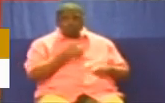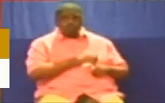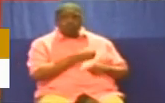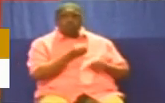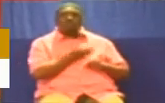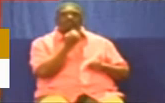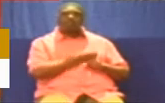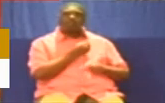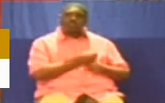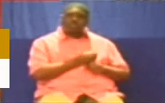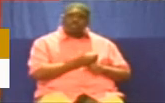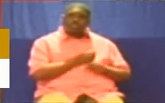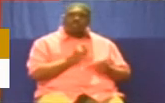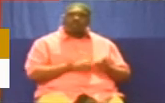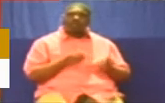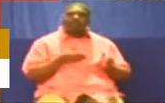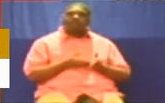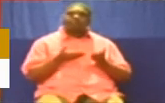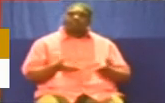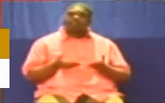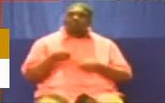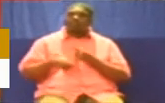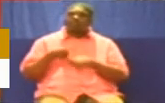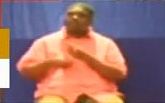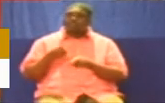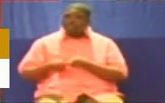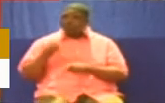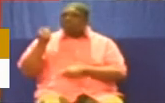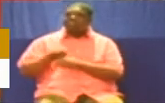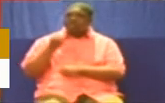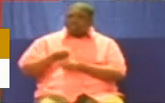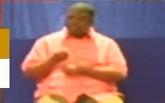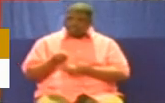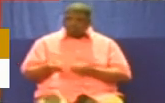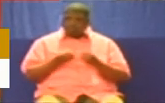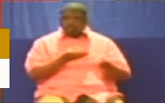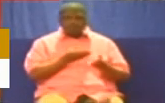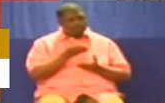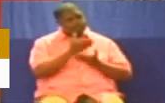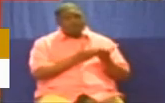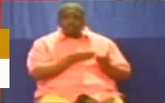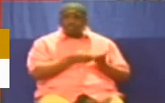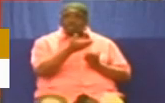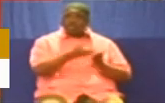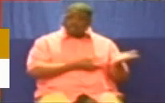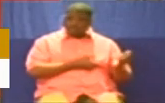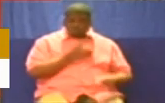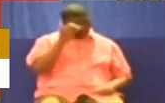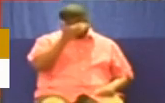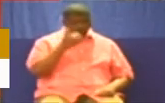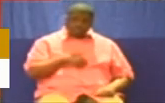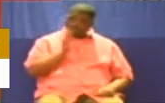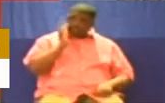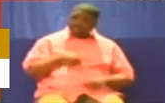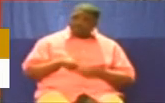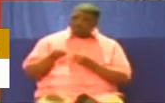kuyafanyia kazi, na mpaka sasa hivi tunaendelea kwenye consultation, na tuliwapa hata baadhi ya nyaraka ambazo tunafikiri kwamba serikali itaenda